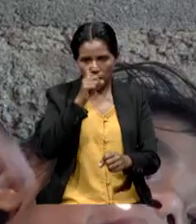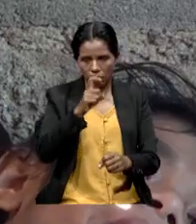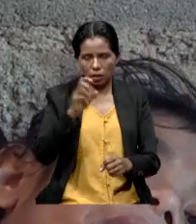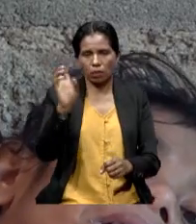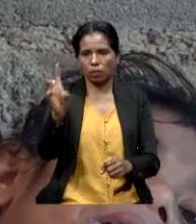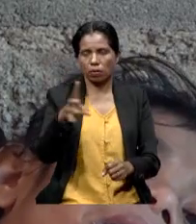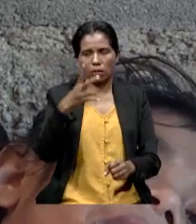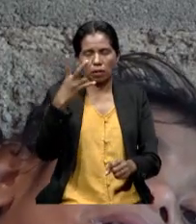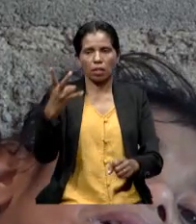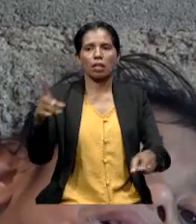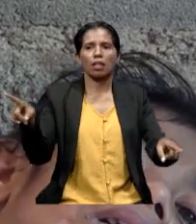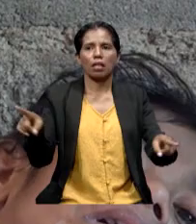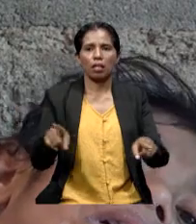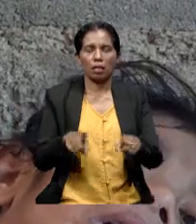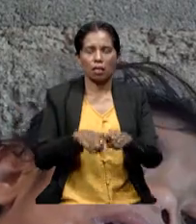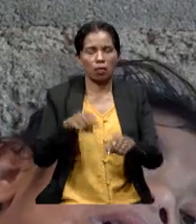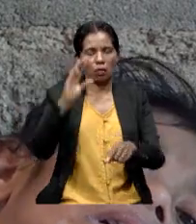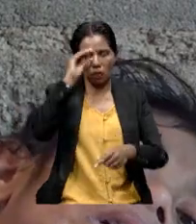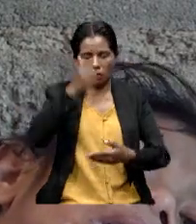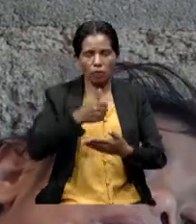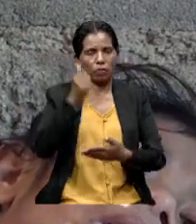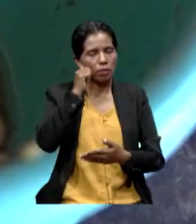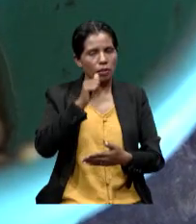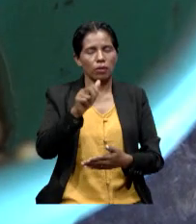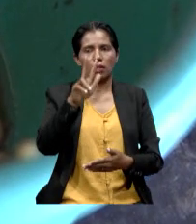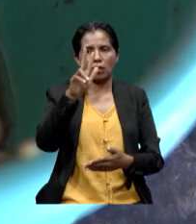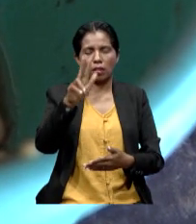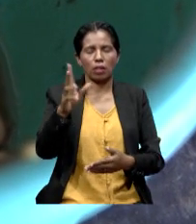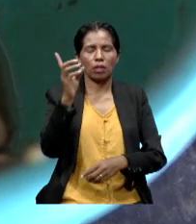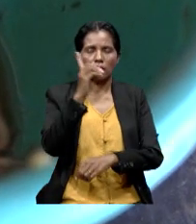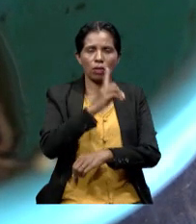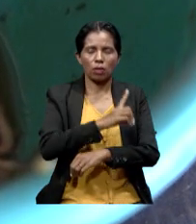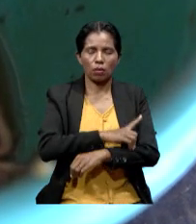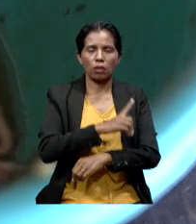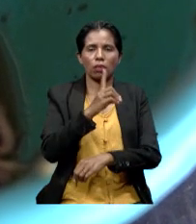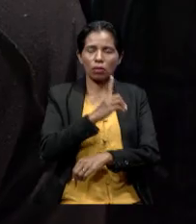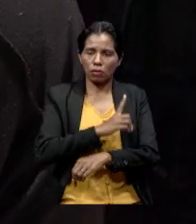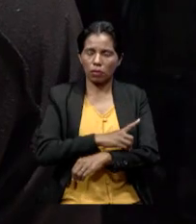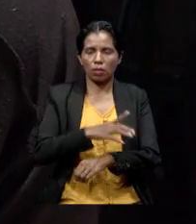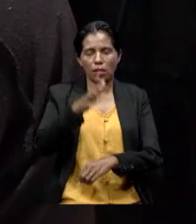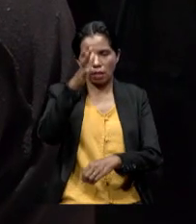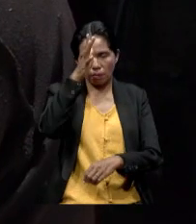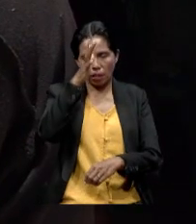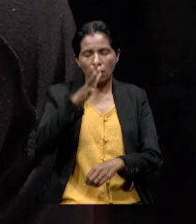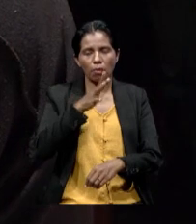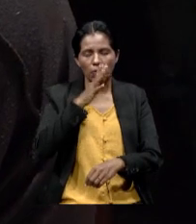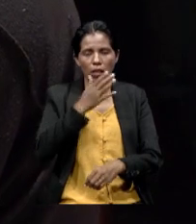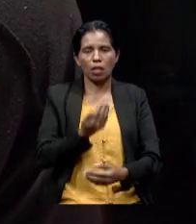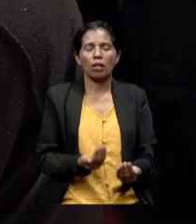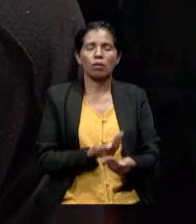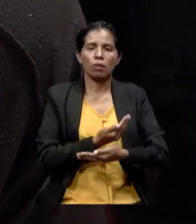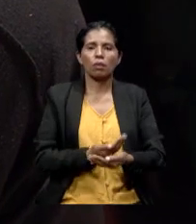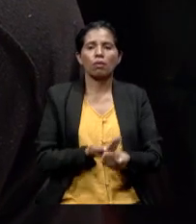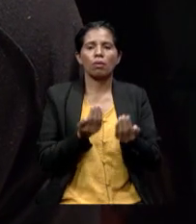resenhitu Hanesan wan feto da tolu nebe lorong kalang nia mama ho nia papa kous no hiti